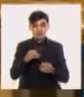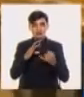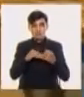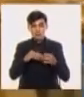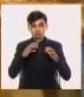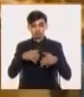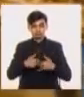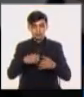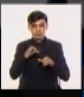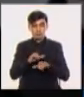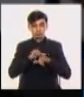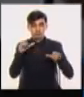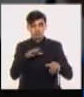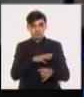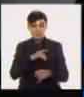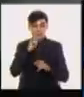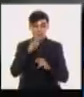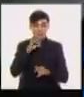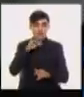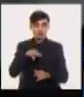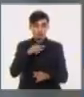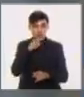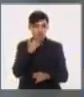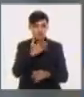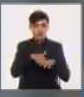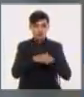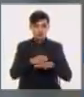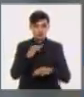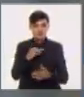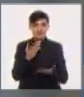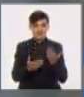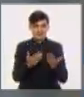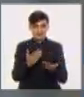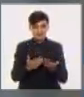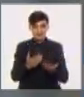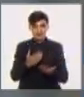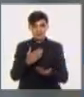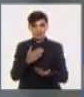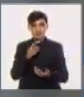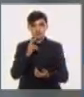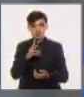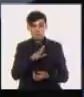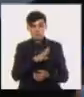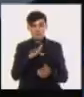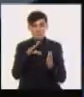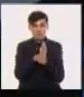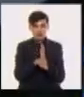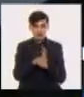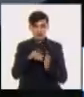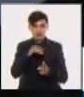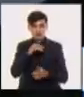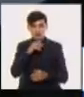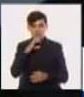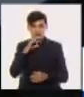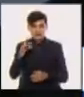выходе увеличили ее за счет подарков от русского народа. Если та или иная республика вошла в состав Советского